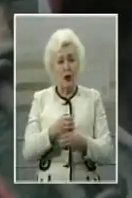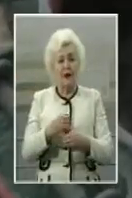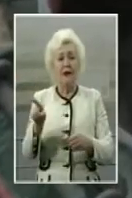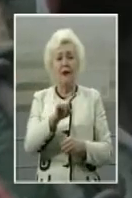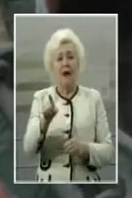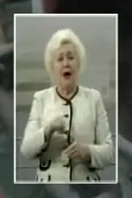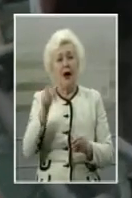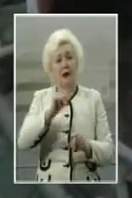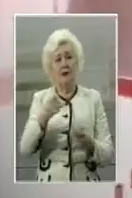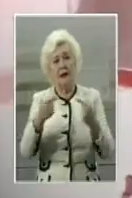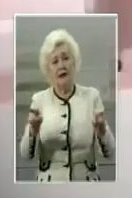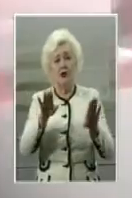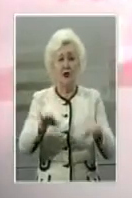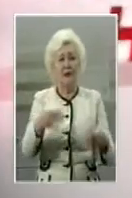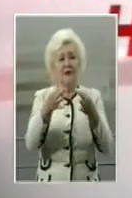міст відпустили додому.